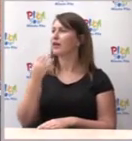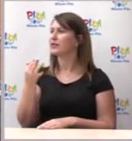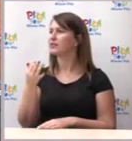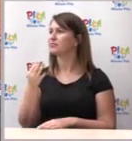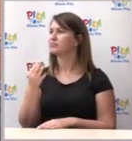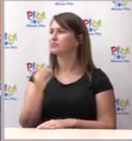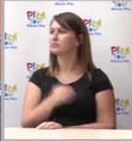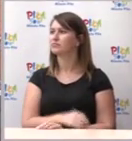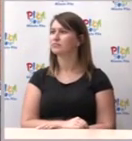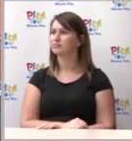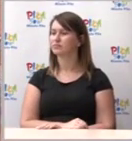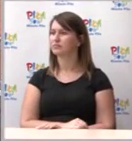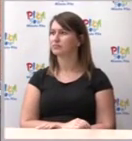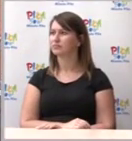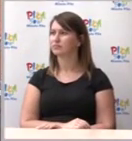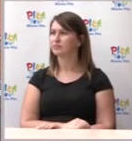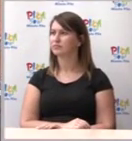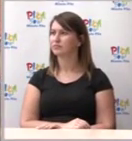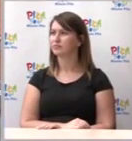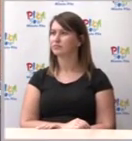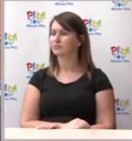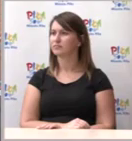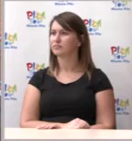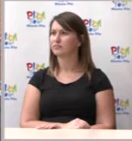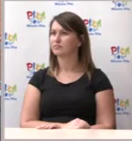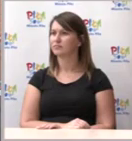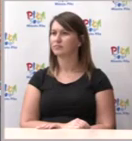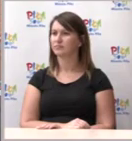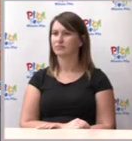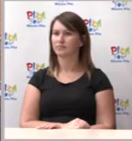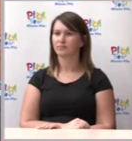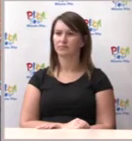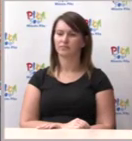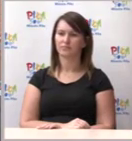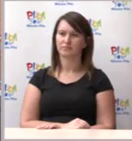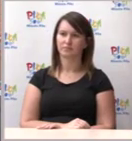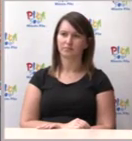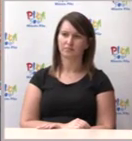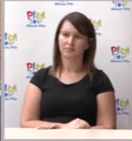Tak, bardzo proszę, pan radny Przemysław Gawroński.